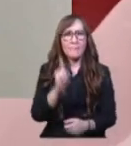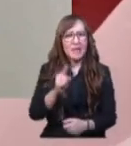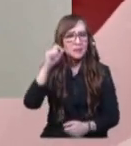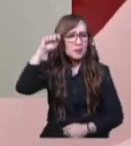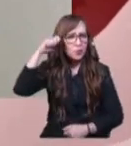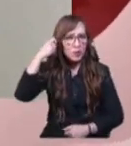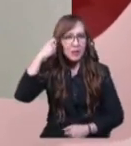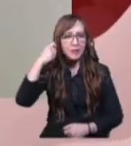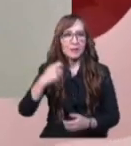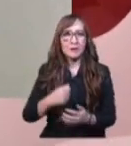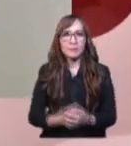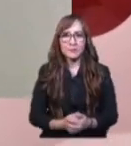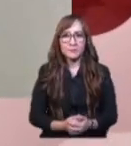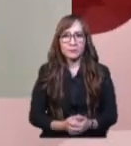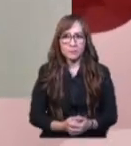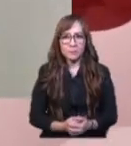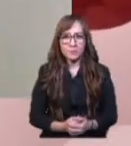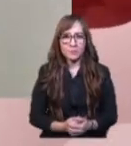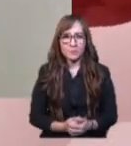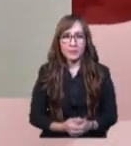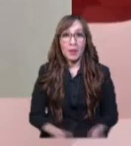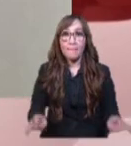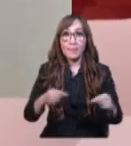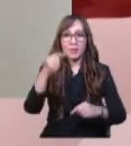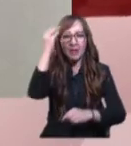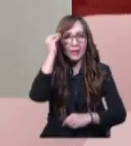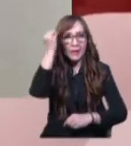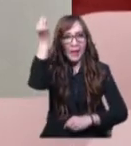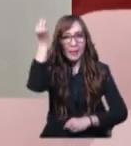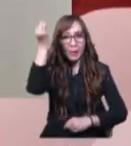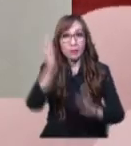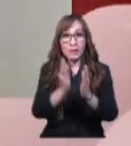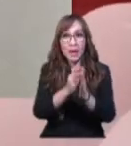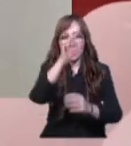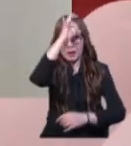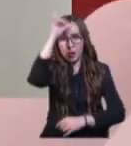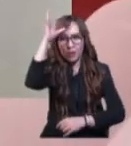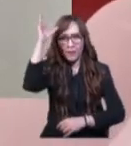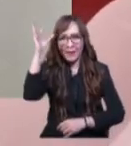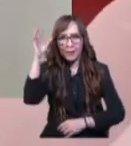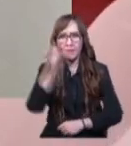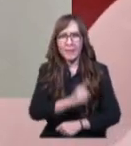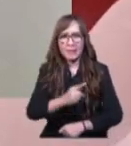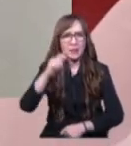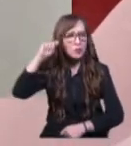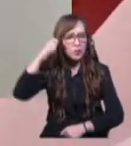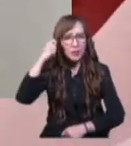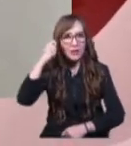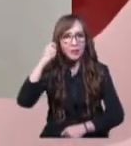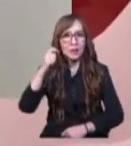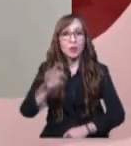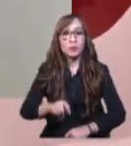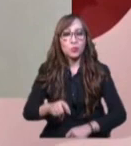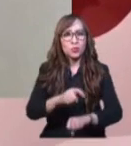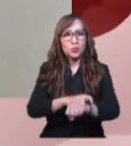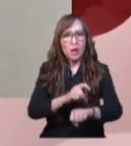sulit yang namanya menjadi kreatif dan menjadi inovatif itu pasti sulit dan butuh waktu yang